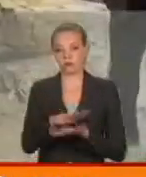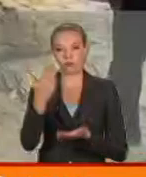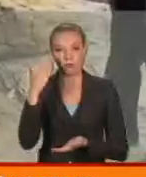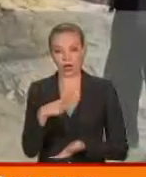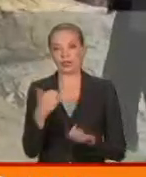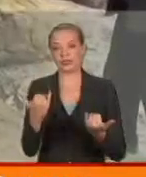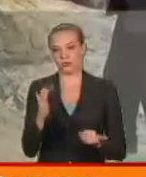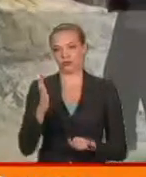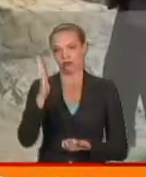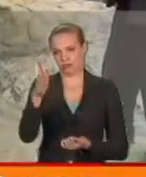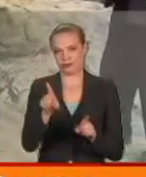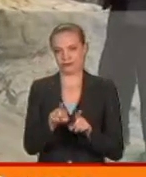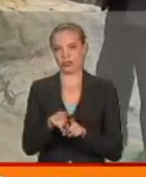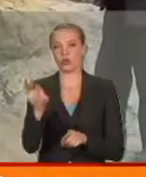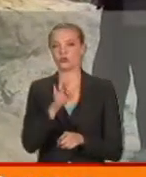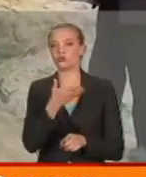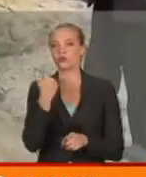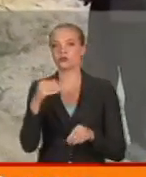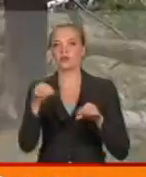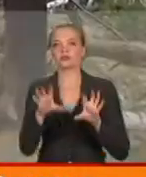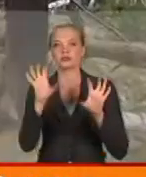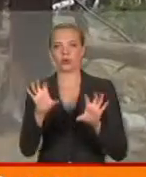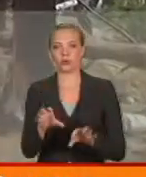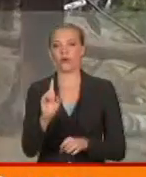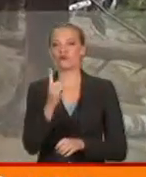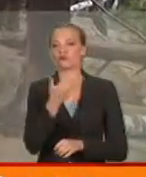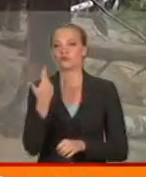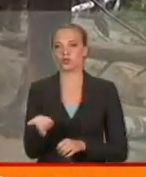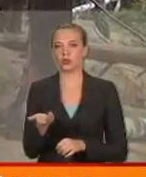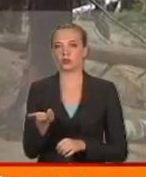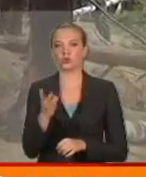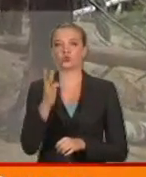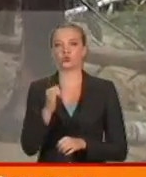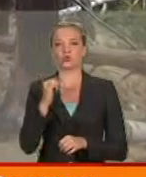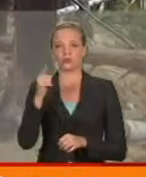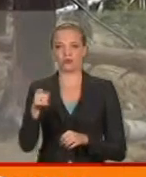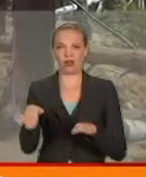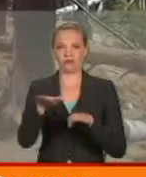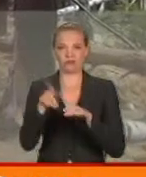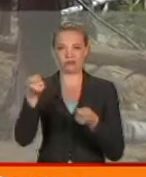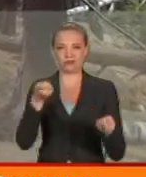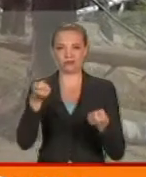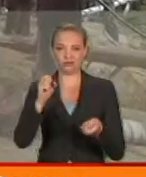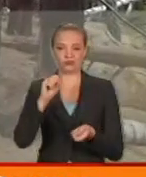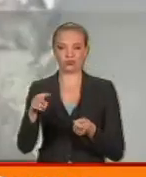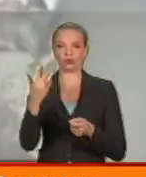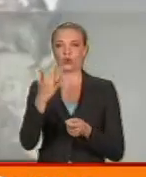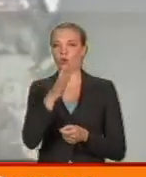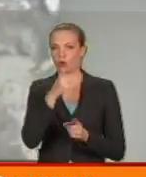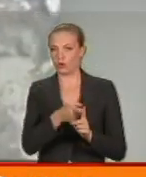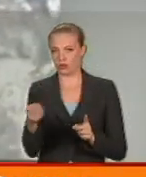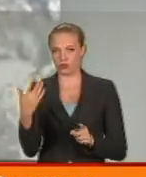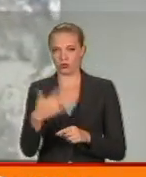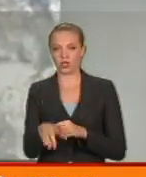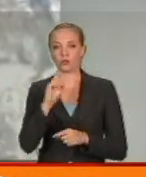копатимуть, бо не вірять у врегулювання законів про видобуток бурштину. Чому нету? Бо там кришують. До сих пор його нету. Скільки років піднімається? І